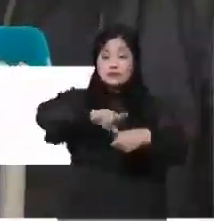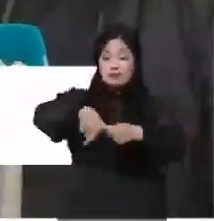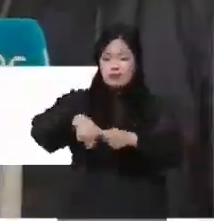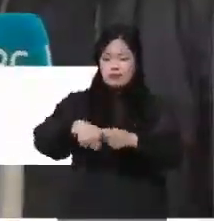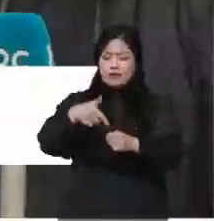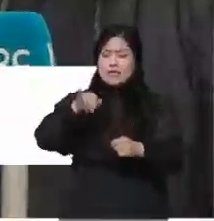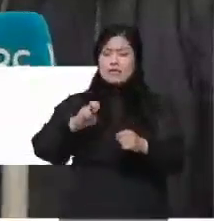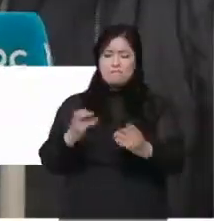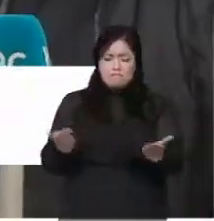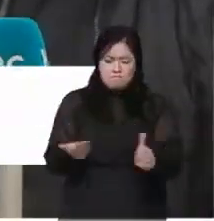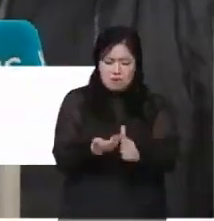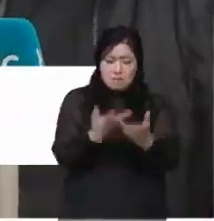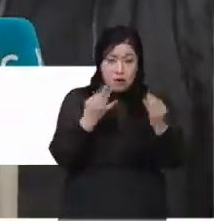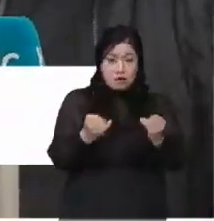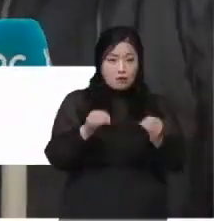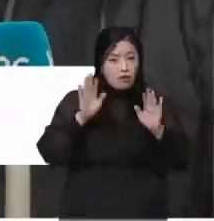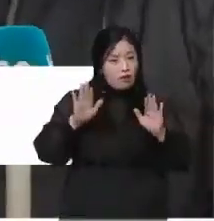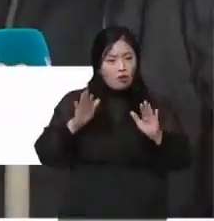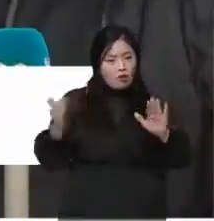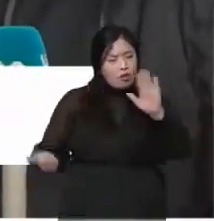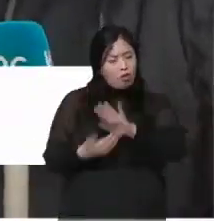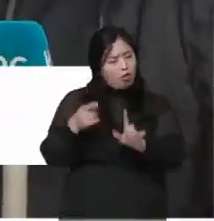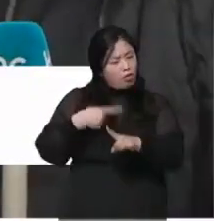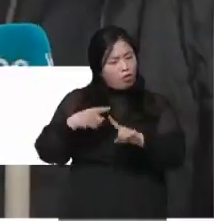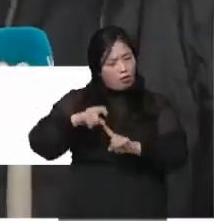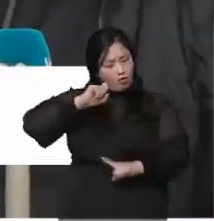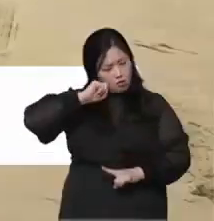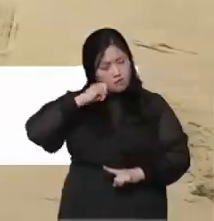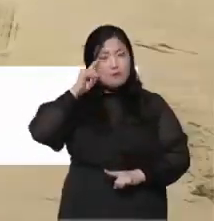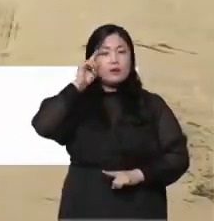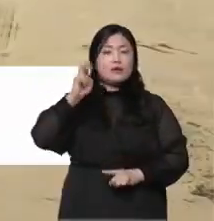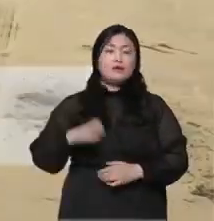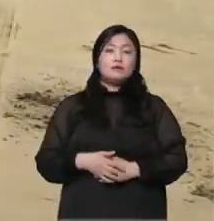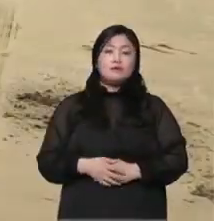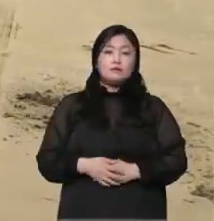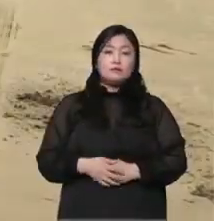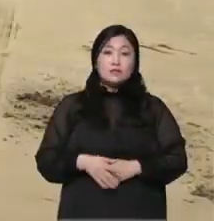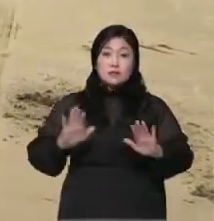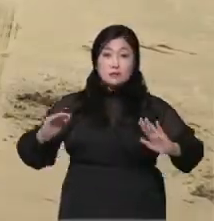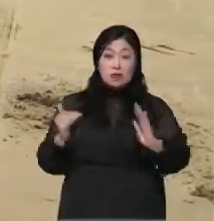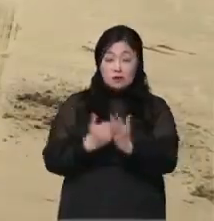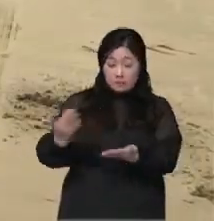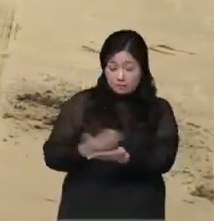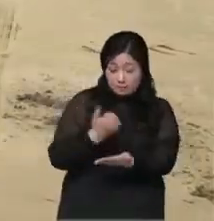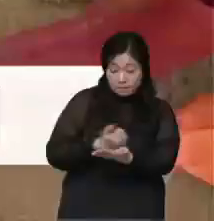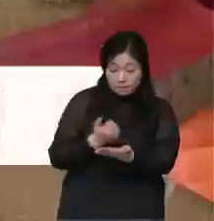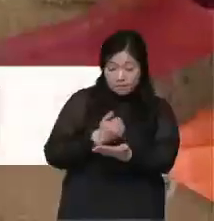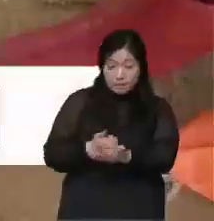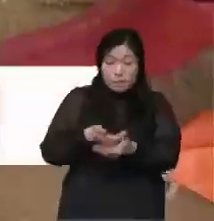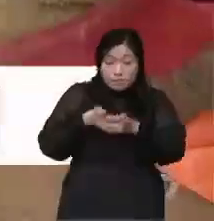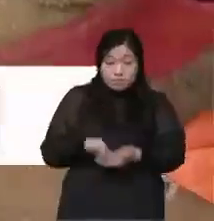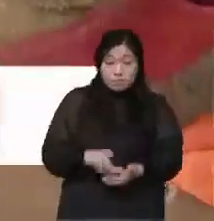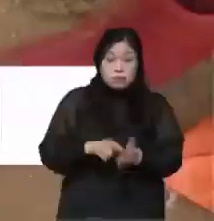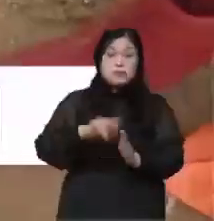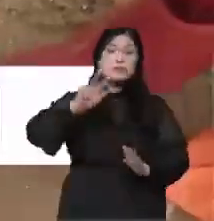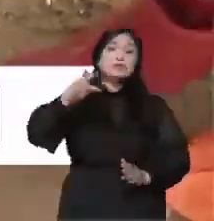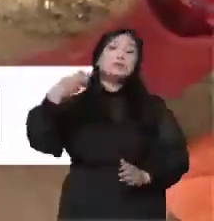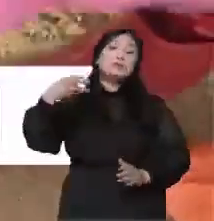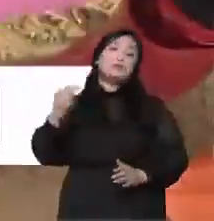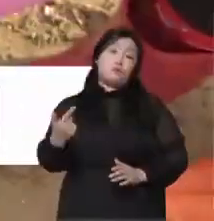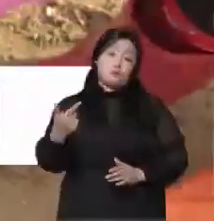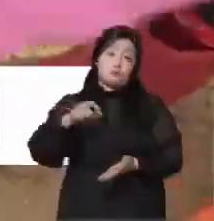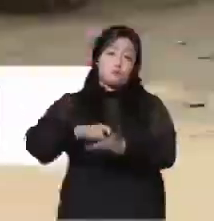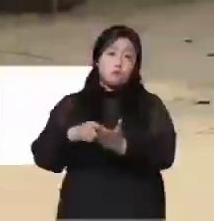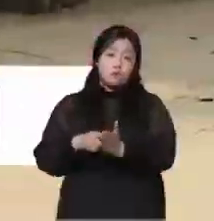그래서 올해 이게 산정할 수 없는 피해를 입을 것이다, 어민들이. 지금까지 수거한 굉생이 모자반만